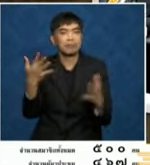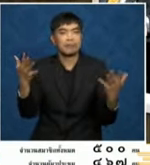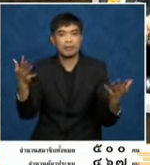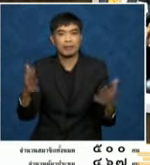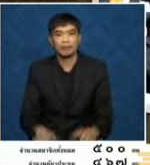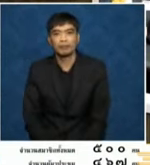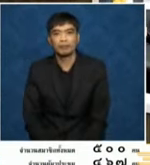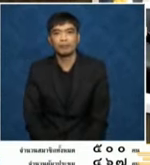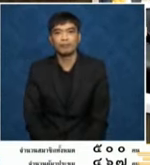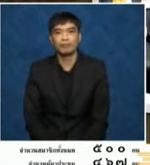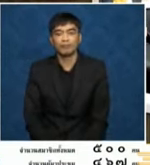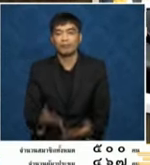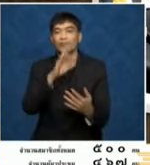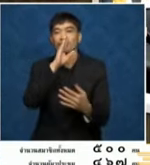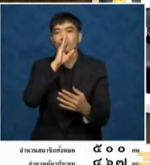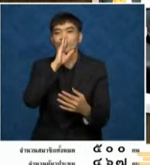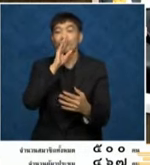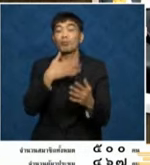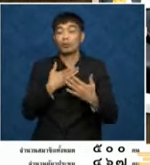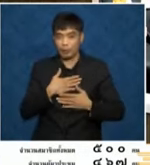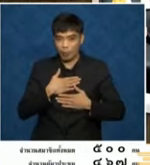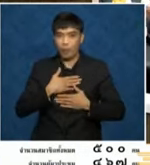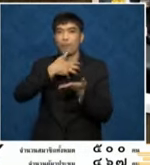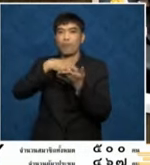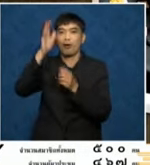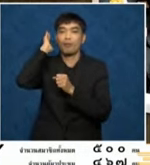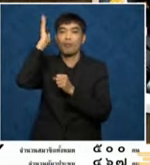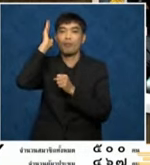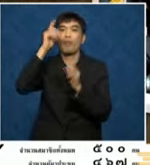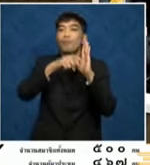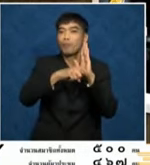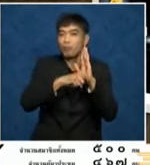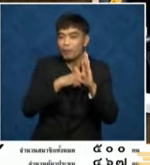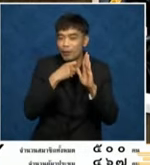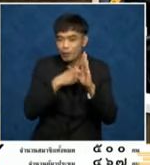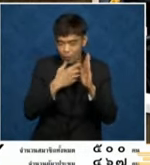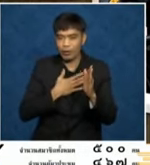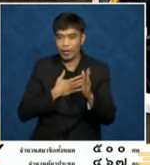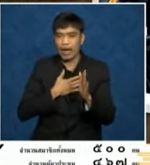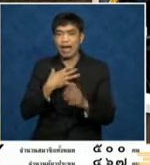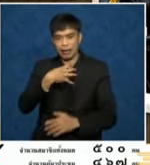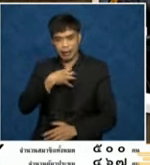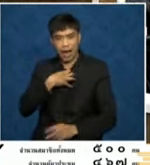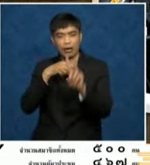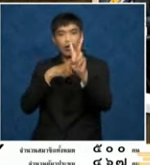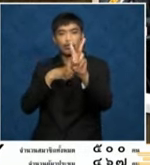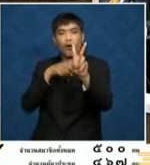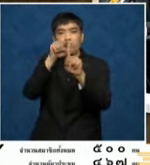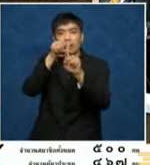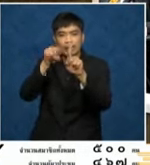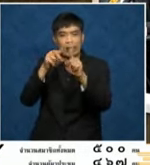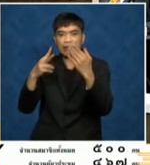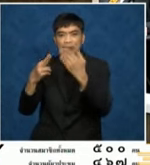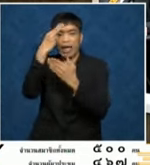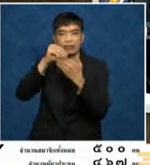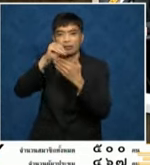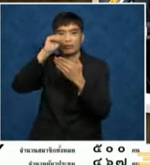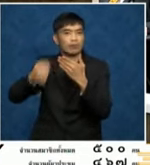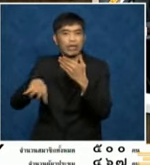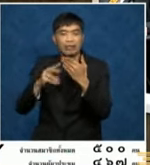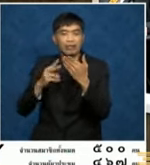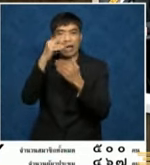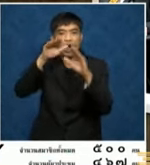ก็คือสิ่งที่ผมอยากอภิปรายที่เหตุผลนะครับที่จะตัด 2% เนี่ยครับท่านประธานครับผมไม่อยากจะเห็นการจัด